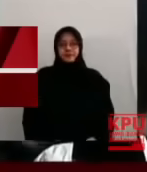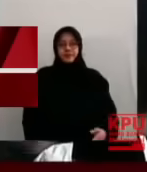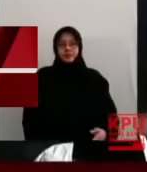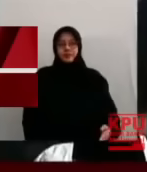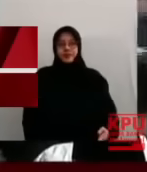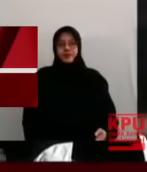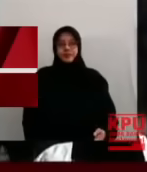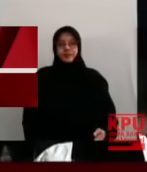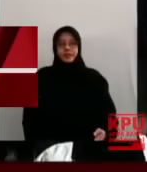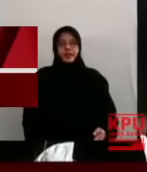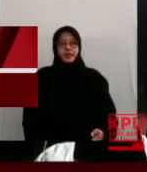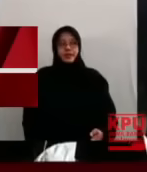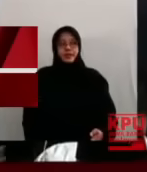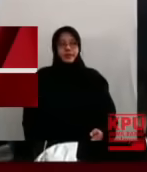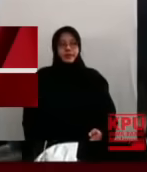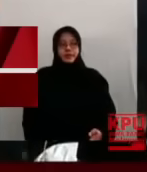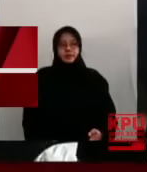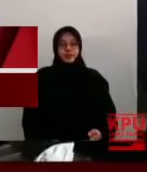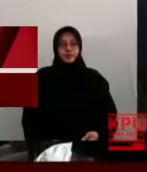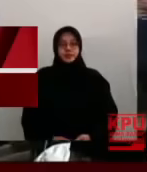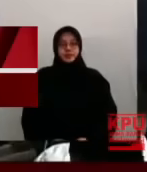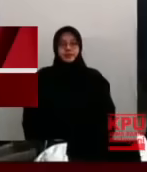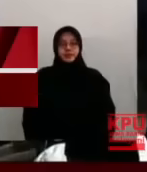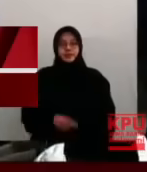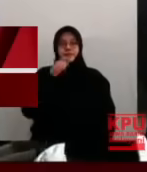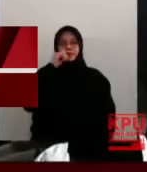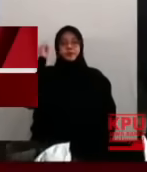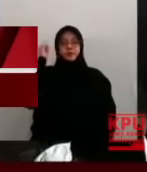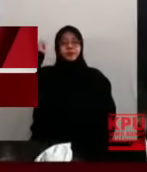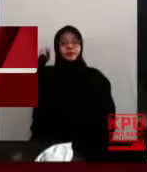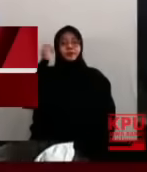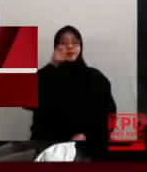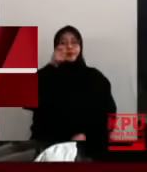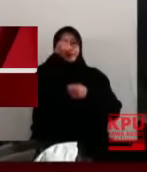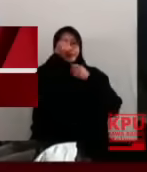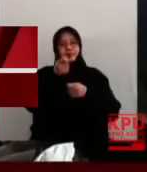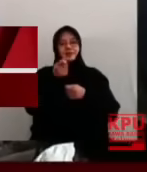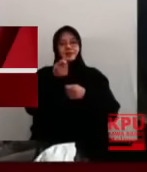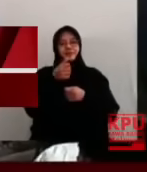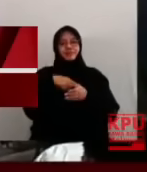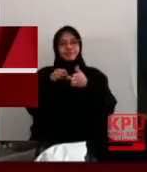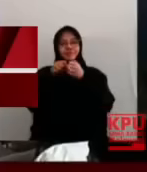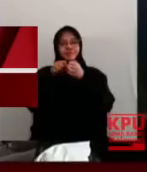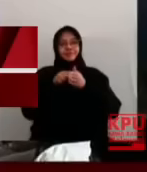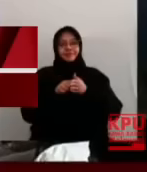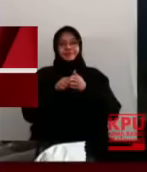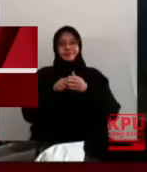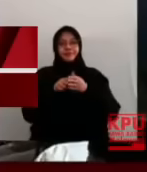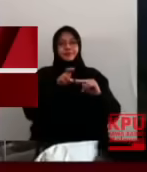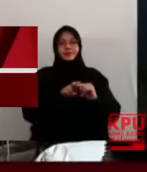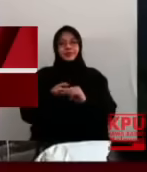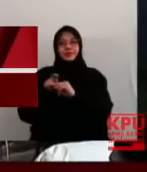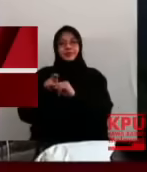ada di Jawa Barat dan 27 makanan khas Jawa Barat Disajikan di titik kumpul di stadion Persib